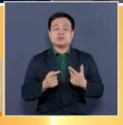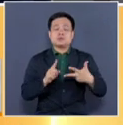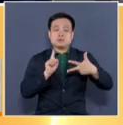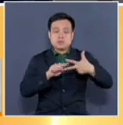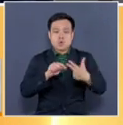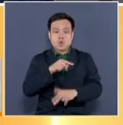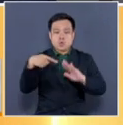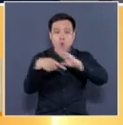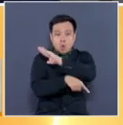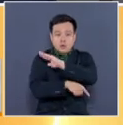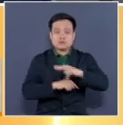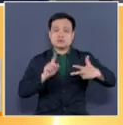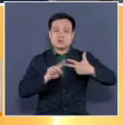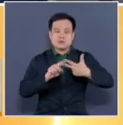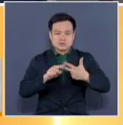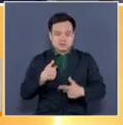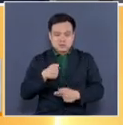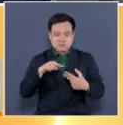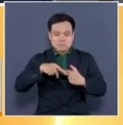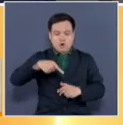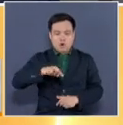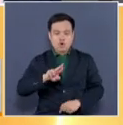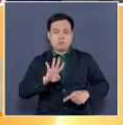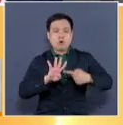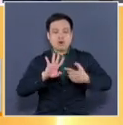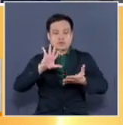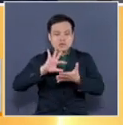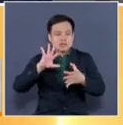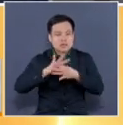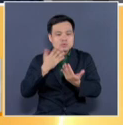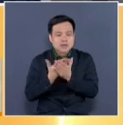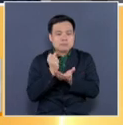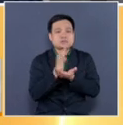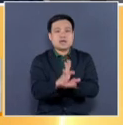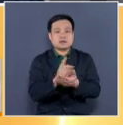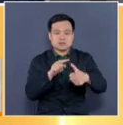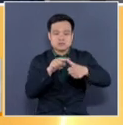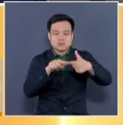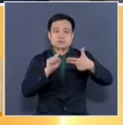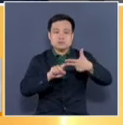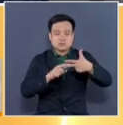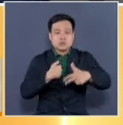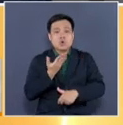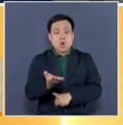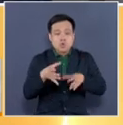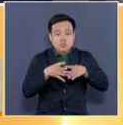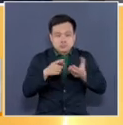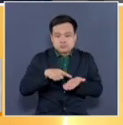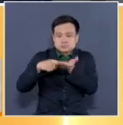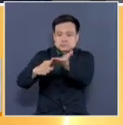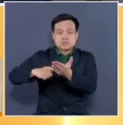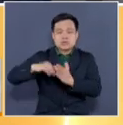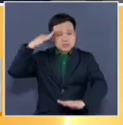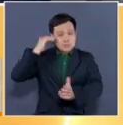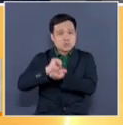พรบควบคุมการเรี่ยไรค่ะดังนั้นแนะนำให้กลุ่มผู้ศรัทธาเนี่ยยื่นเรื่องกับทางตำรวจไซเบอร์ค ่ ะ ใน3ข้อหา